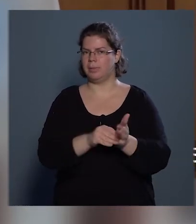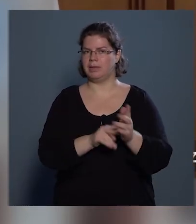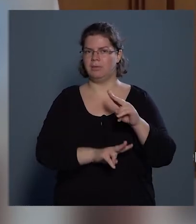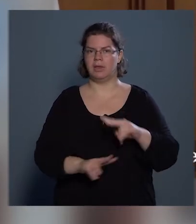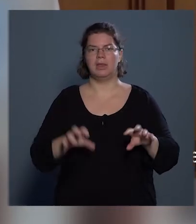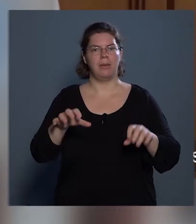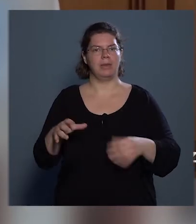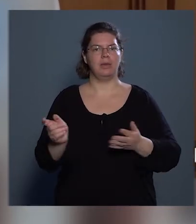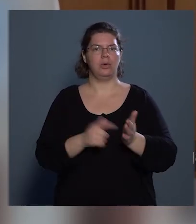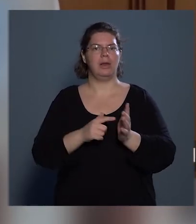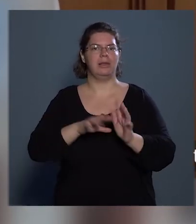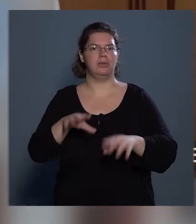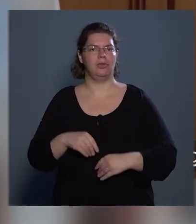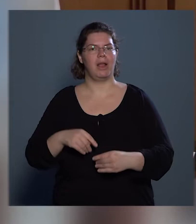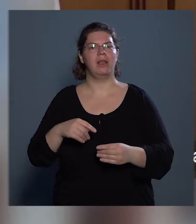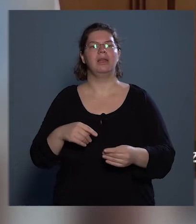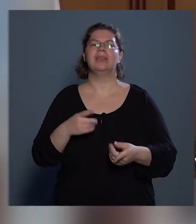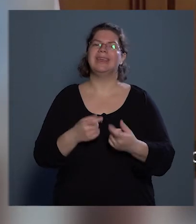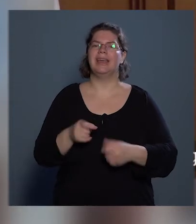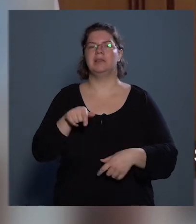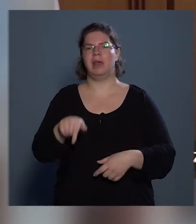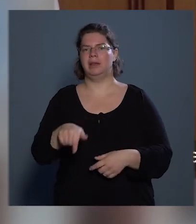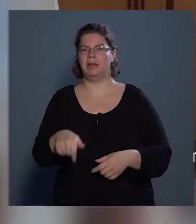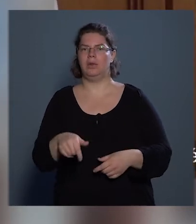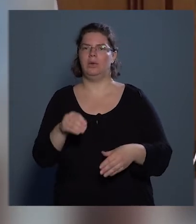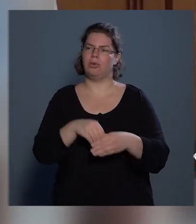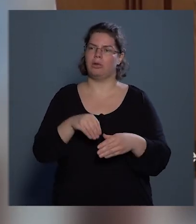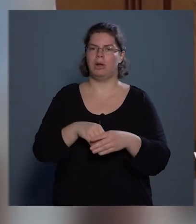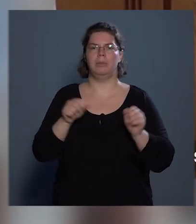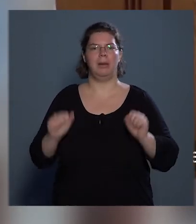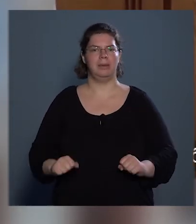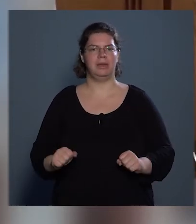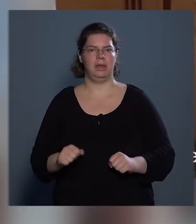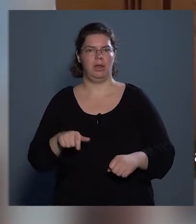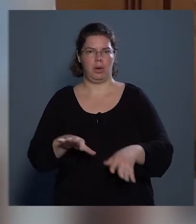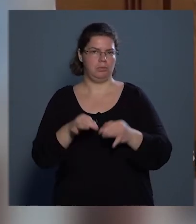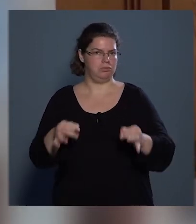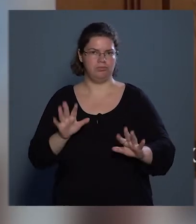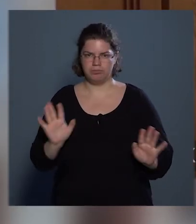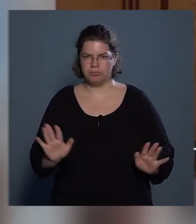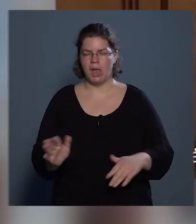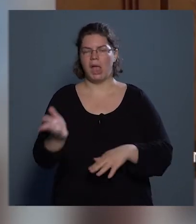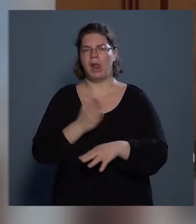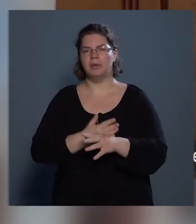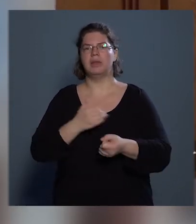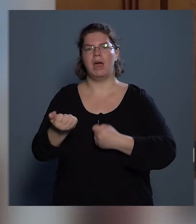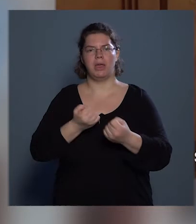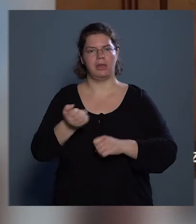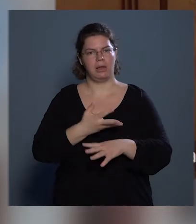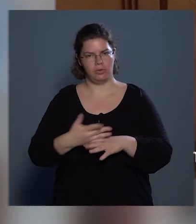kötelezettségvállalást, kikényszeríthető tartalommal bíró kötelezettségvállalásra vonatkozó nyilatkozatot az előzetes egyeztetések során.